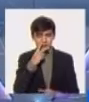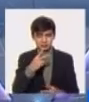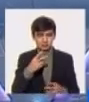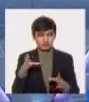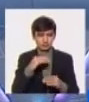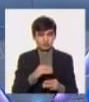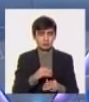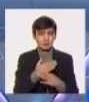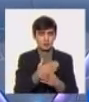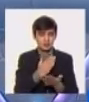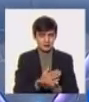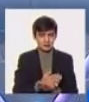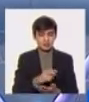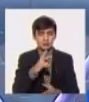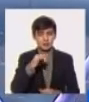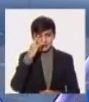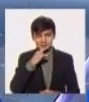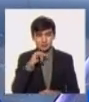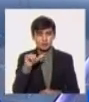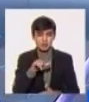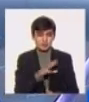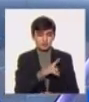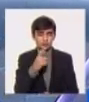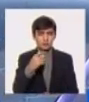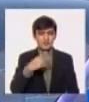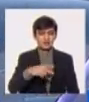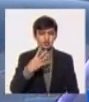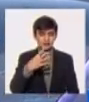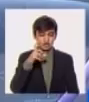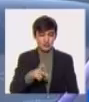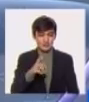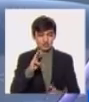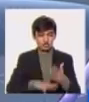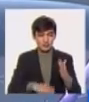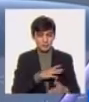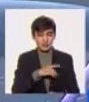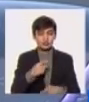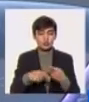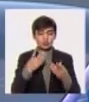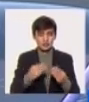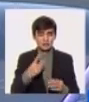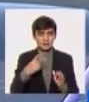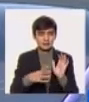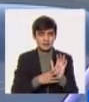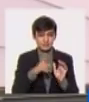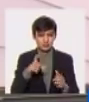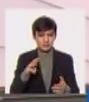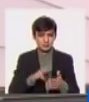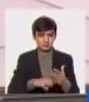результаты. Если в субботу по Казахстану оштрафовали 124 человека, то на следующий день всего 29.